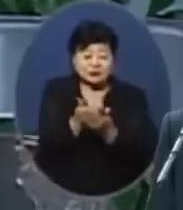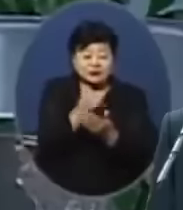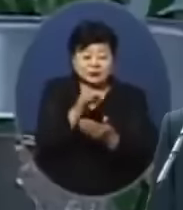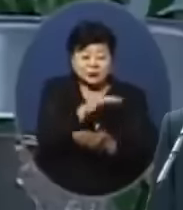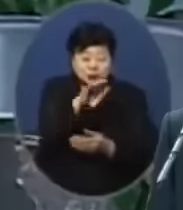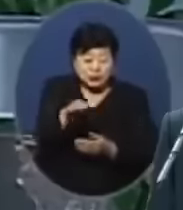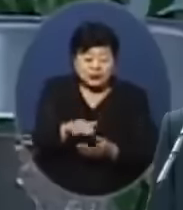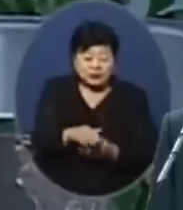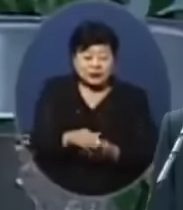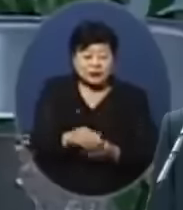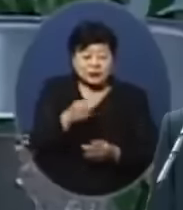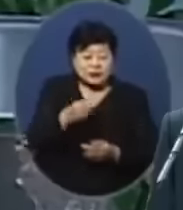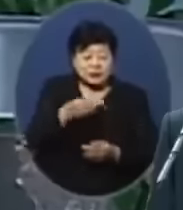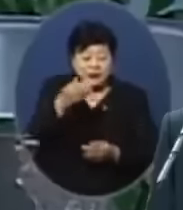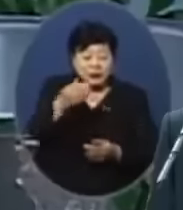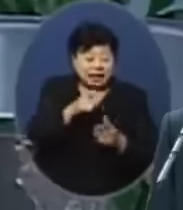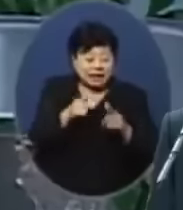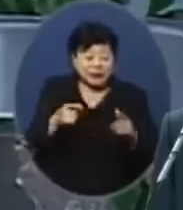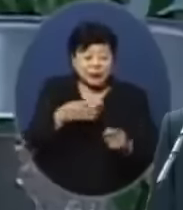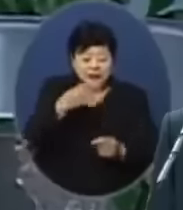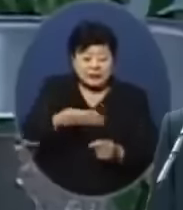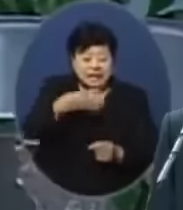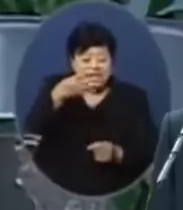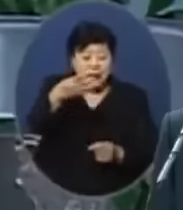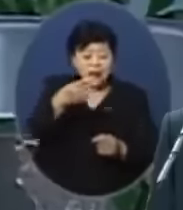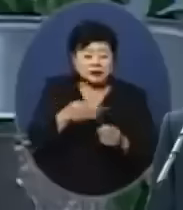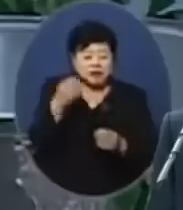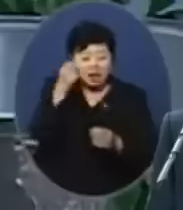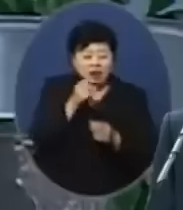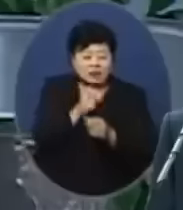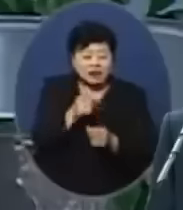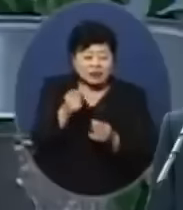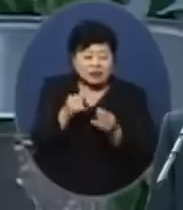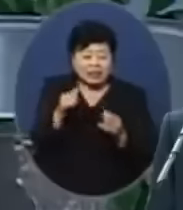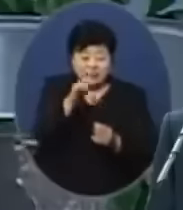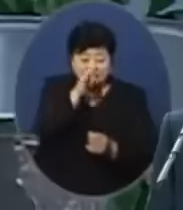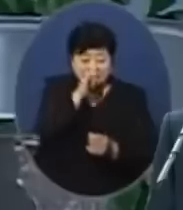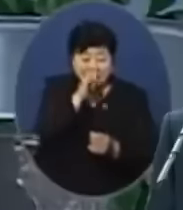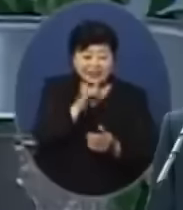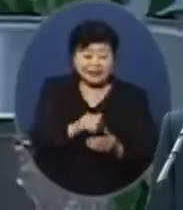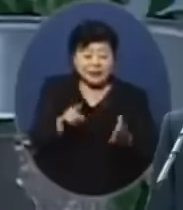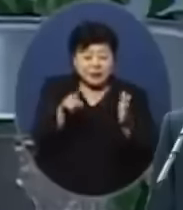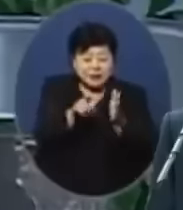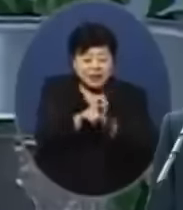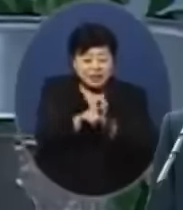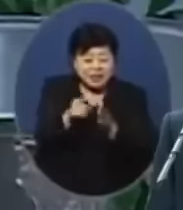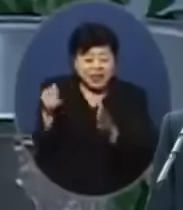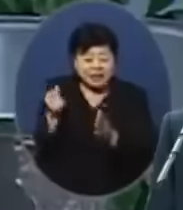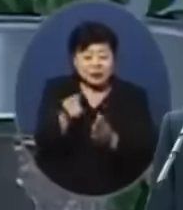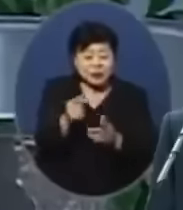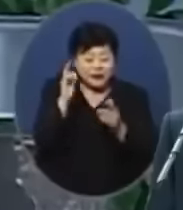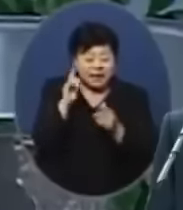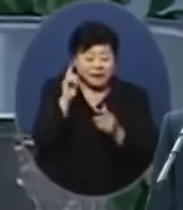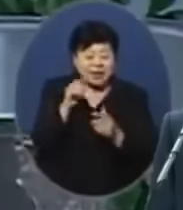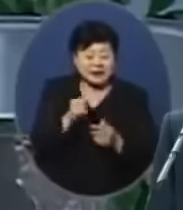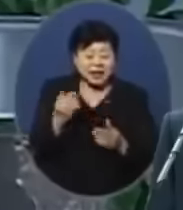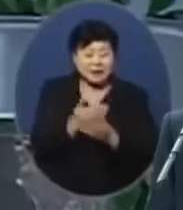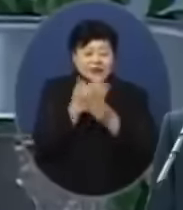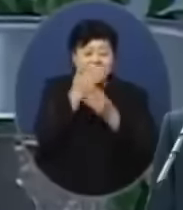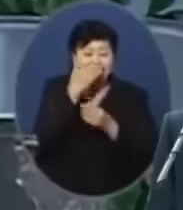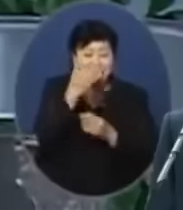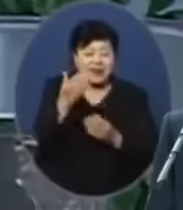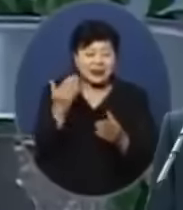우리는 다 3차원의 사람이 아니라 4차원 영성을 가진 사람들로서 믿음으로 날로